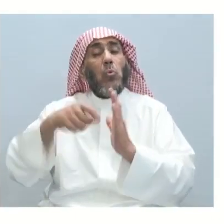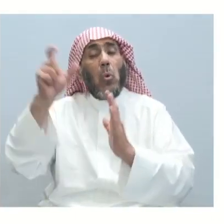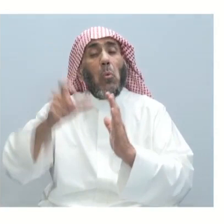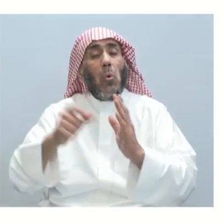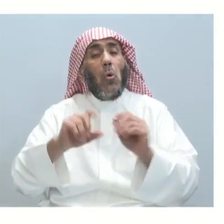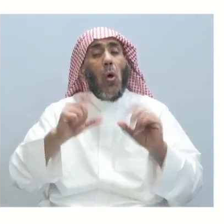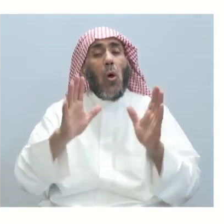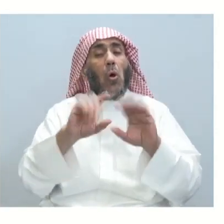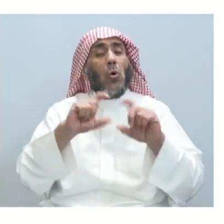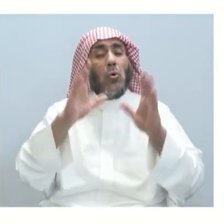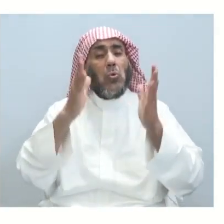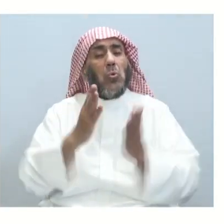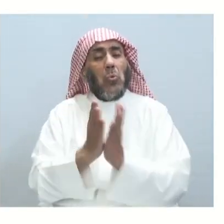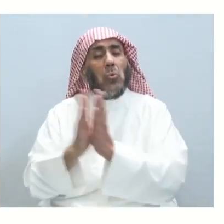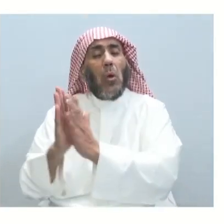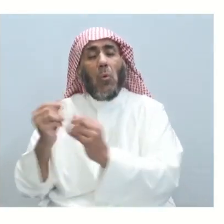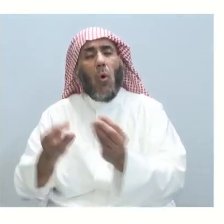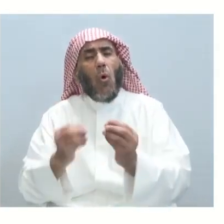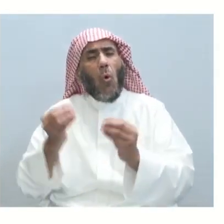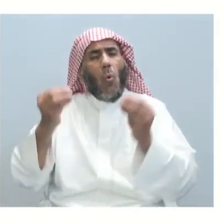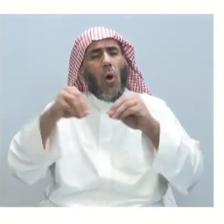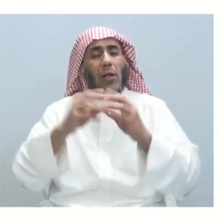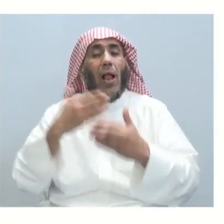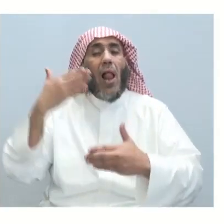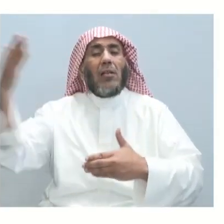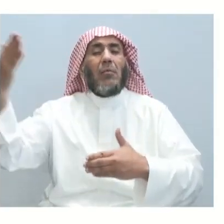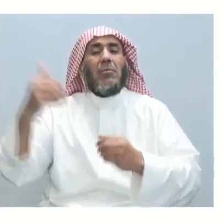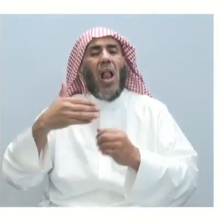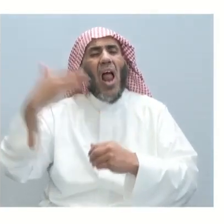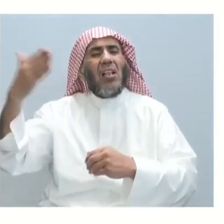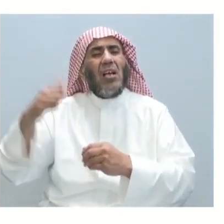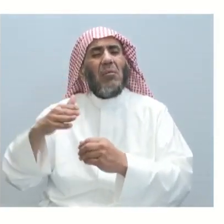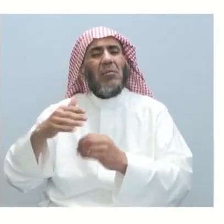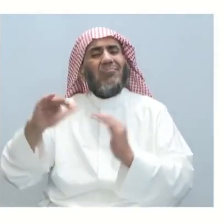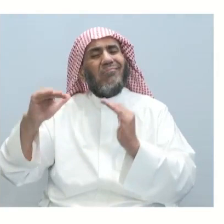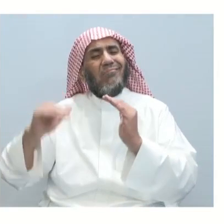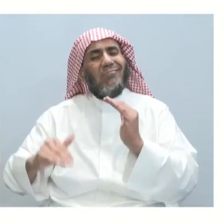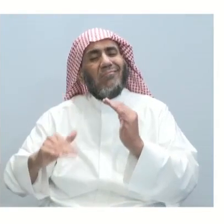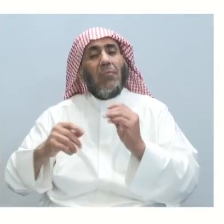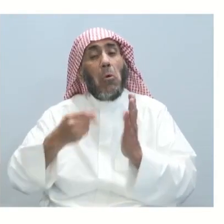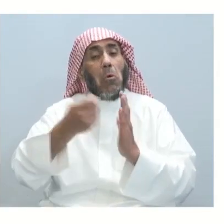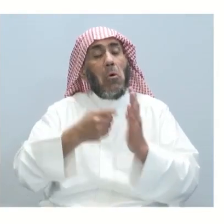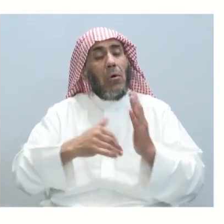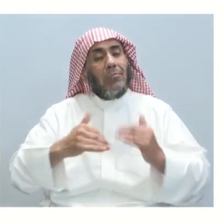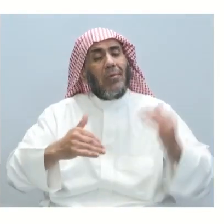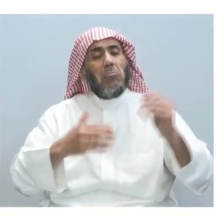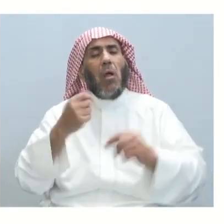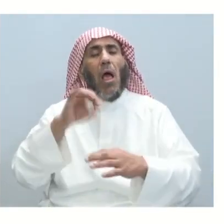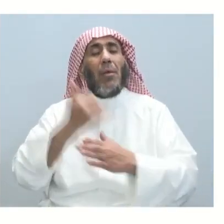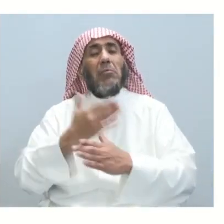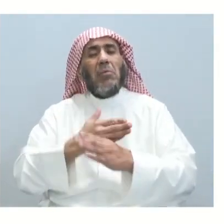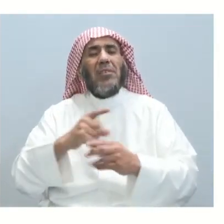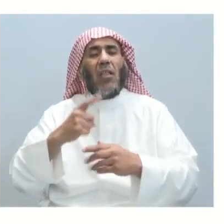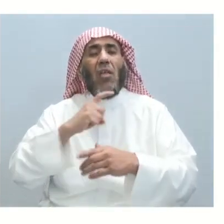دواوين الى ذلك فاصبحت ايضا طغت على على الخطابه طغت على الخطابه وه من اهم الاباب التي ادت الى